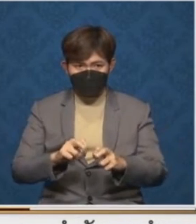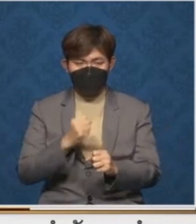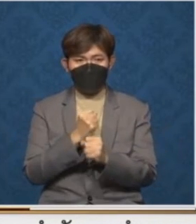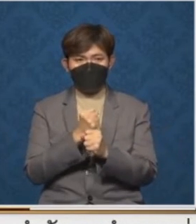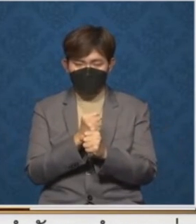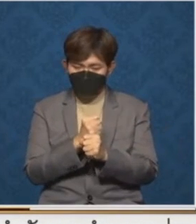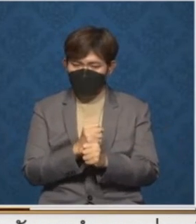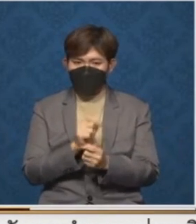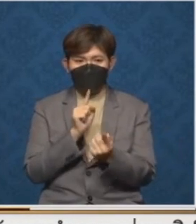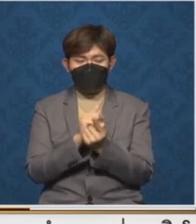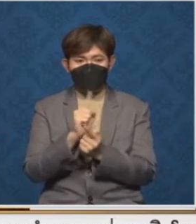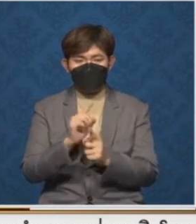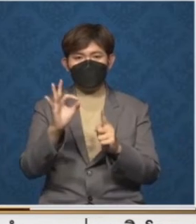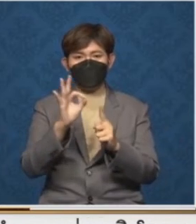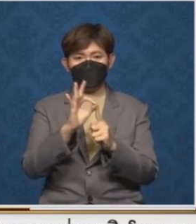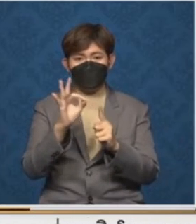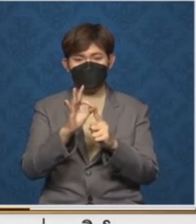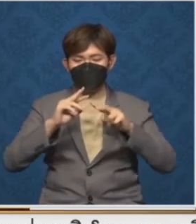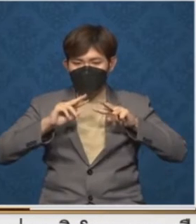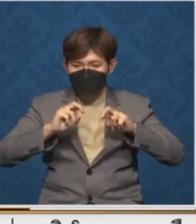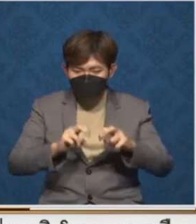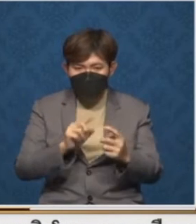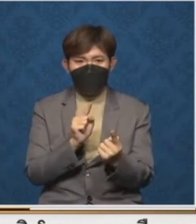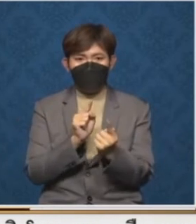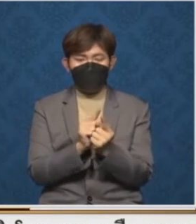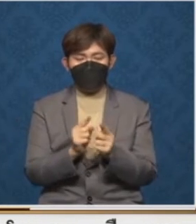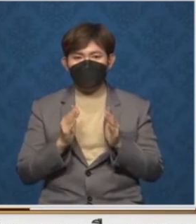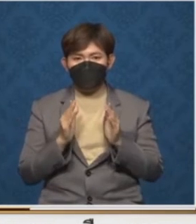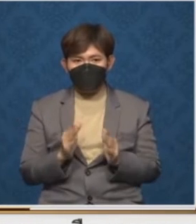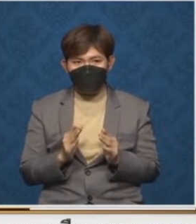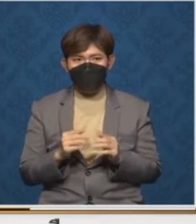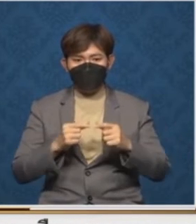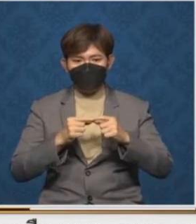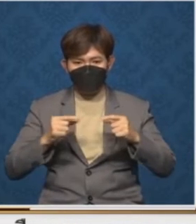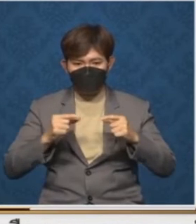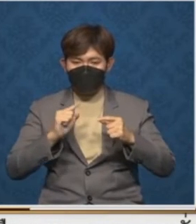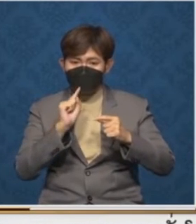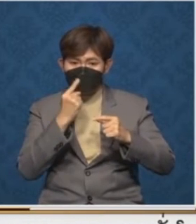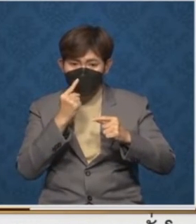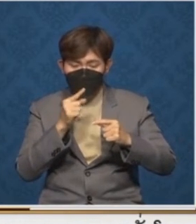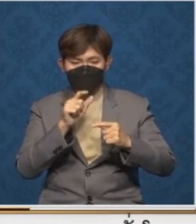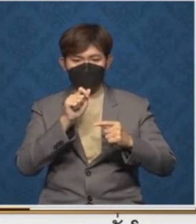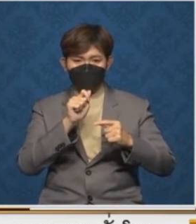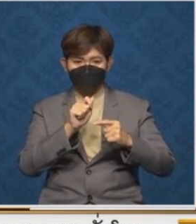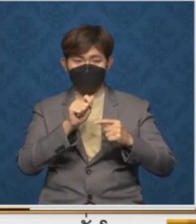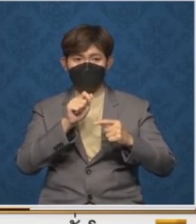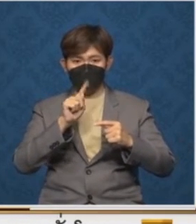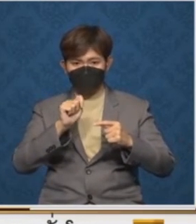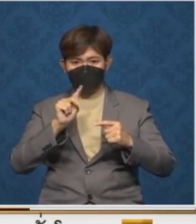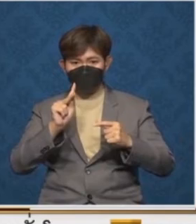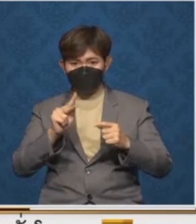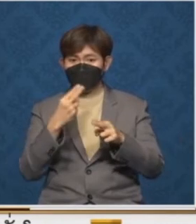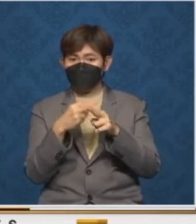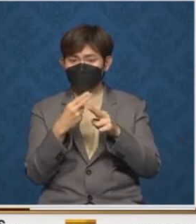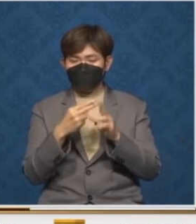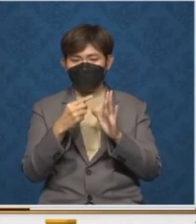ทดสอบคนตั้ง 30,000 คนได้ผล 48%ผมพูดจริงนะฮะ เอาเงินภา